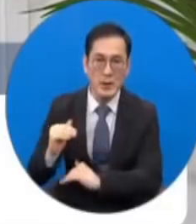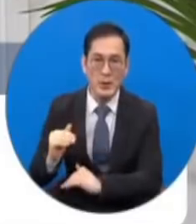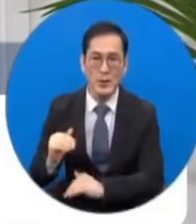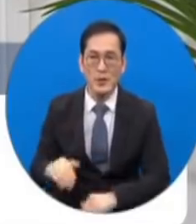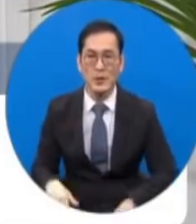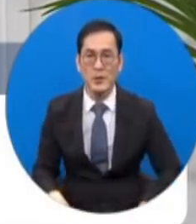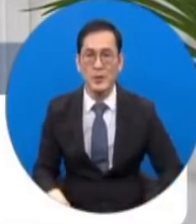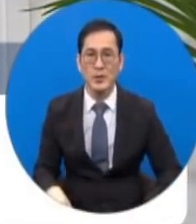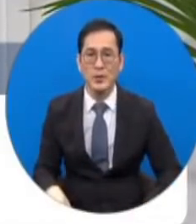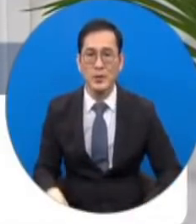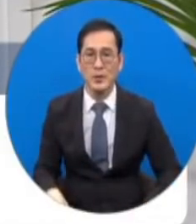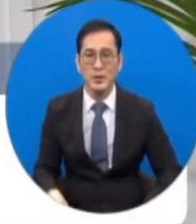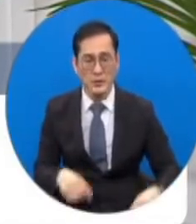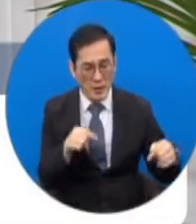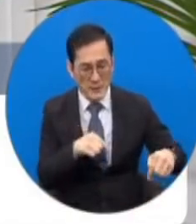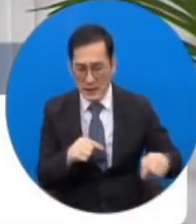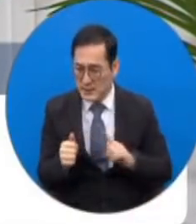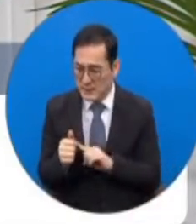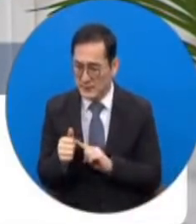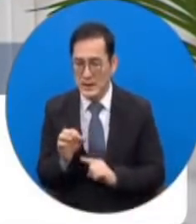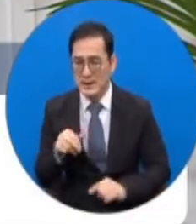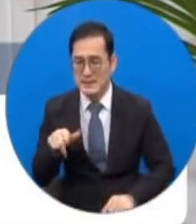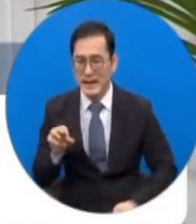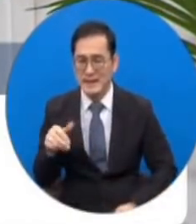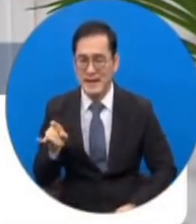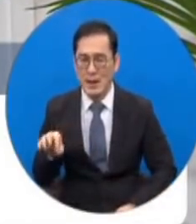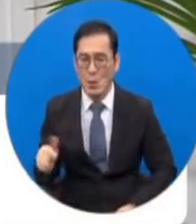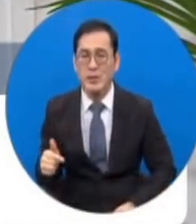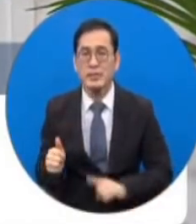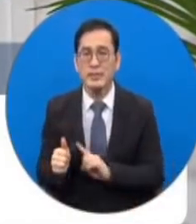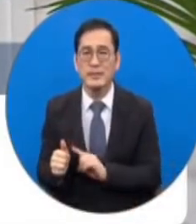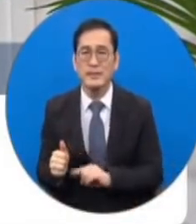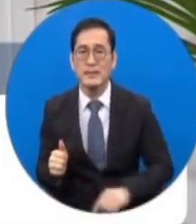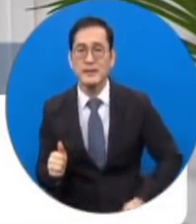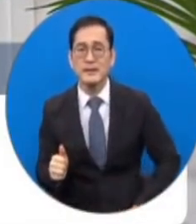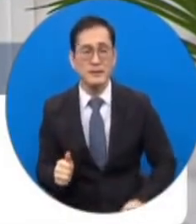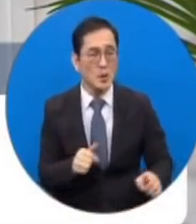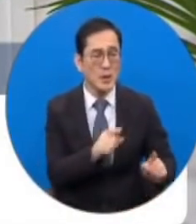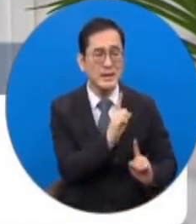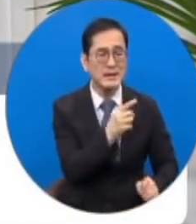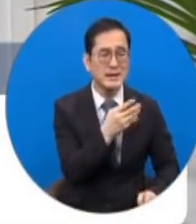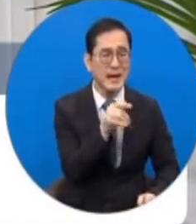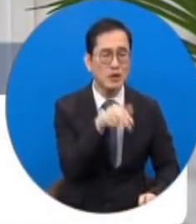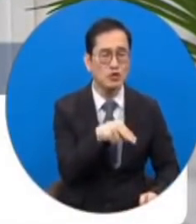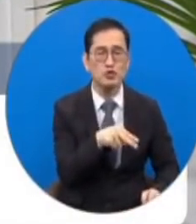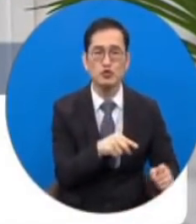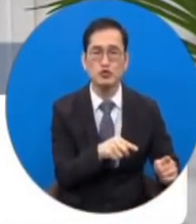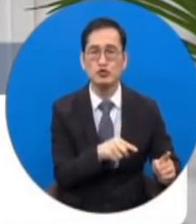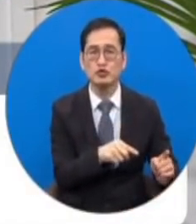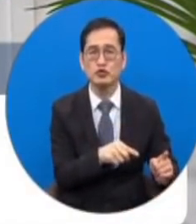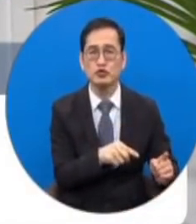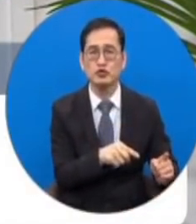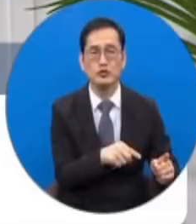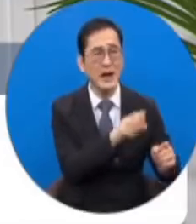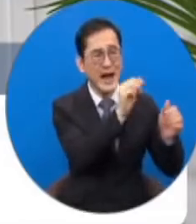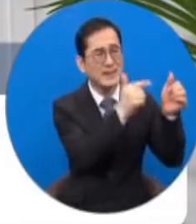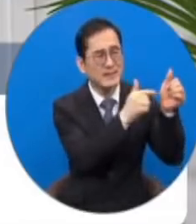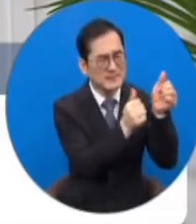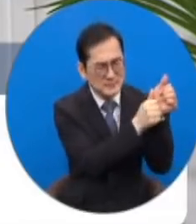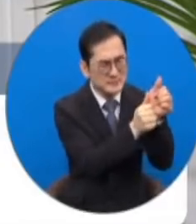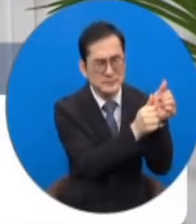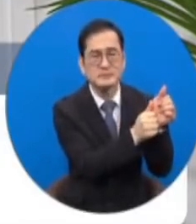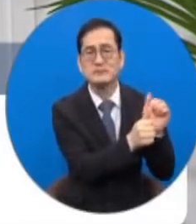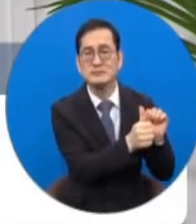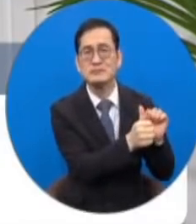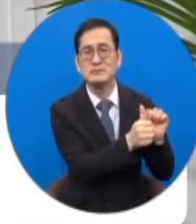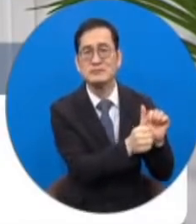측근인 식권 으로 알려져 있단 말이에요 뭐 사실이나 어떤지 모르겠지만 그 다음에 이 특위 위원이 안철수 후보의 측근인 외시 끈 예예